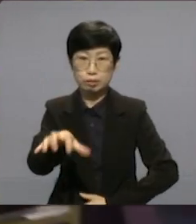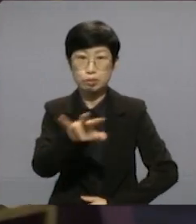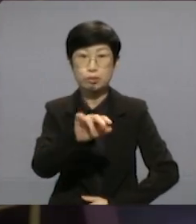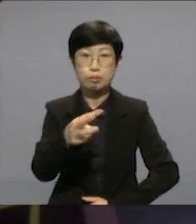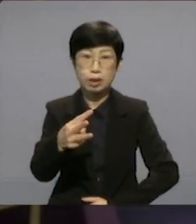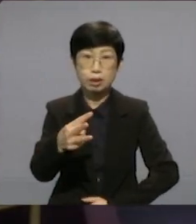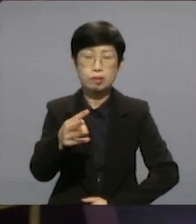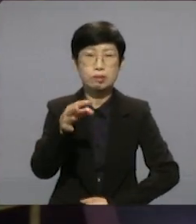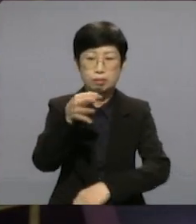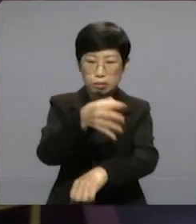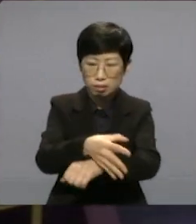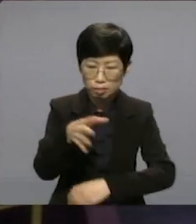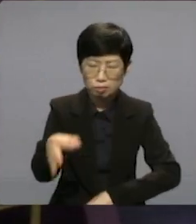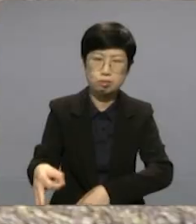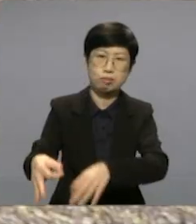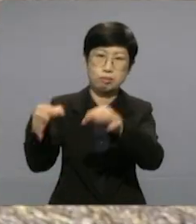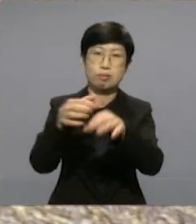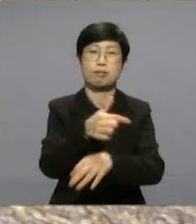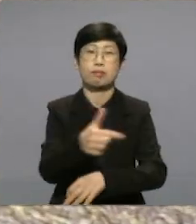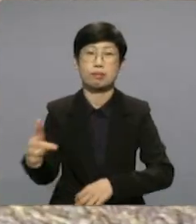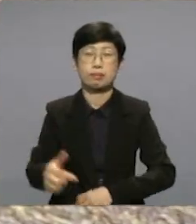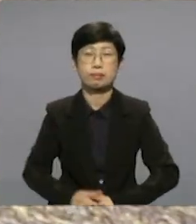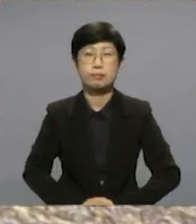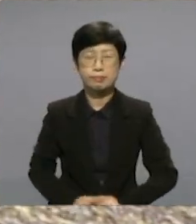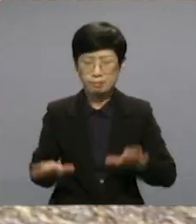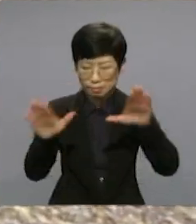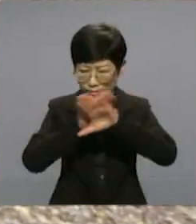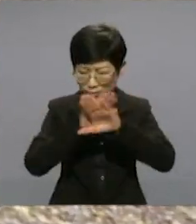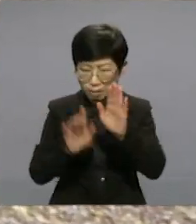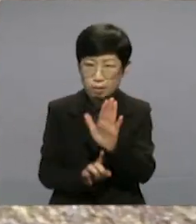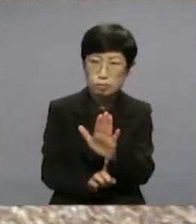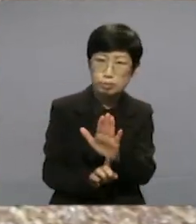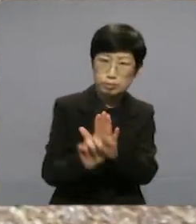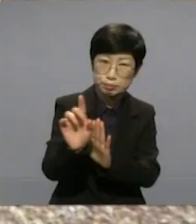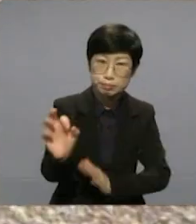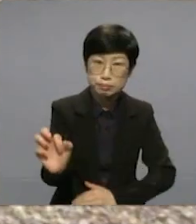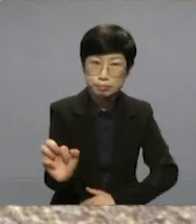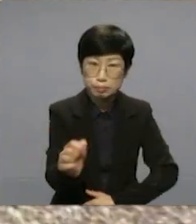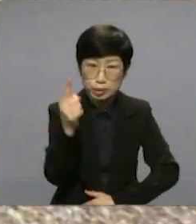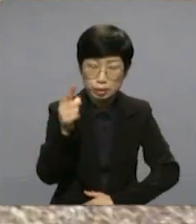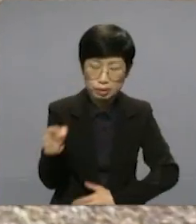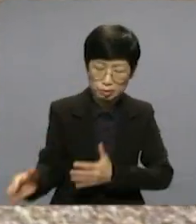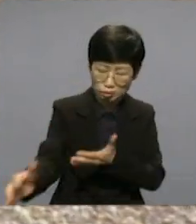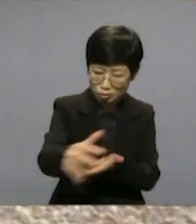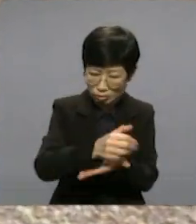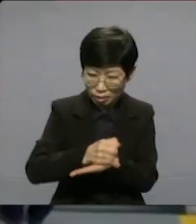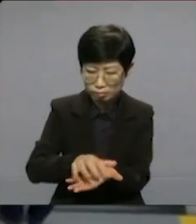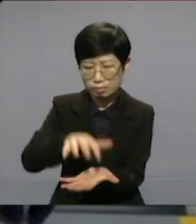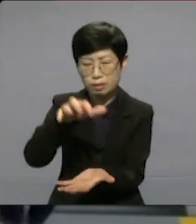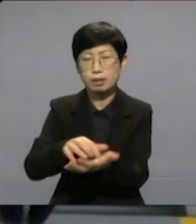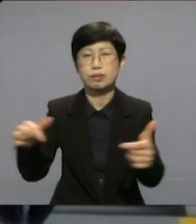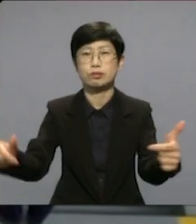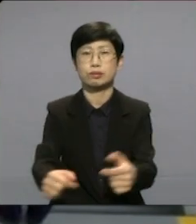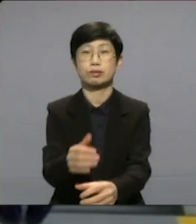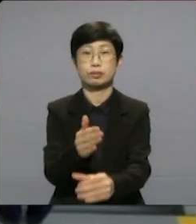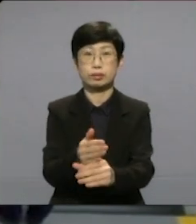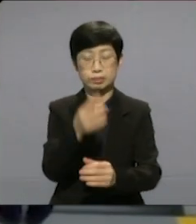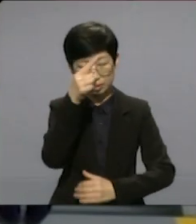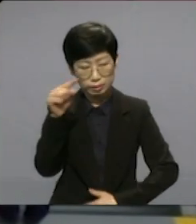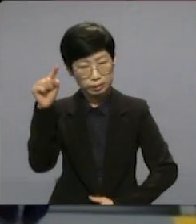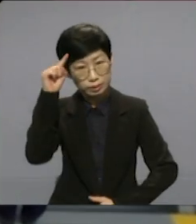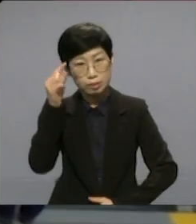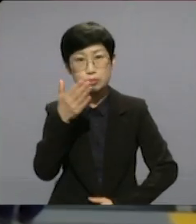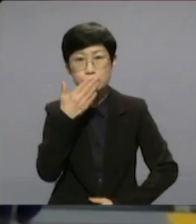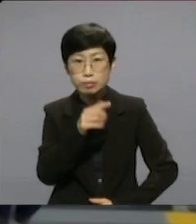선물 가격이 급등했습니다. 최근 기후변화로 국제 곡물 수확량도 크게 줄고 있는 상황. 러시아가 식량